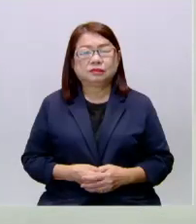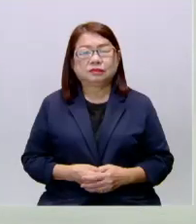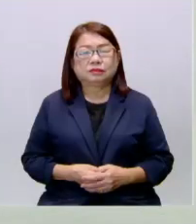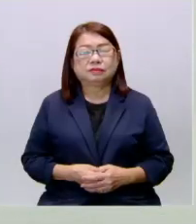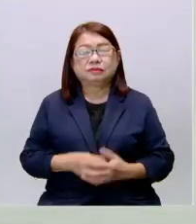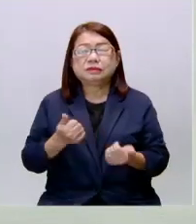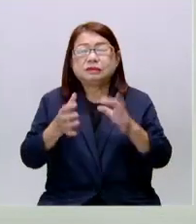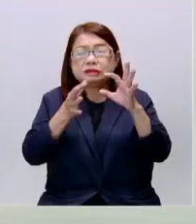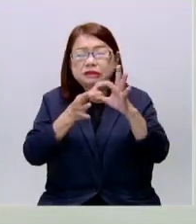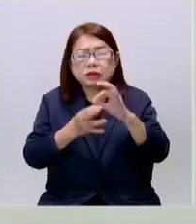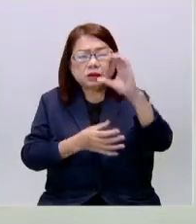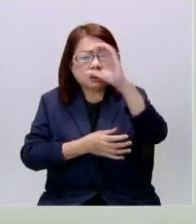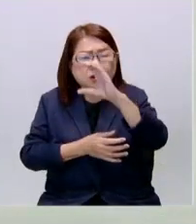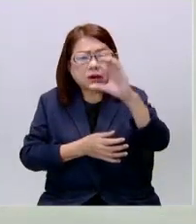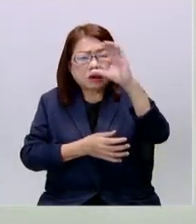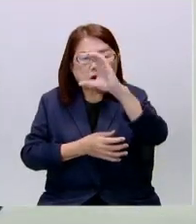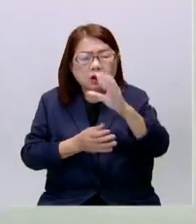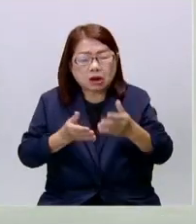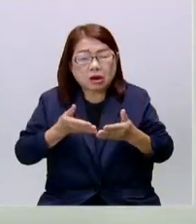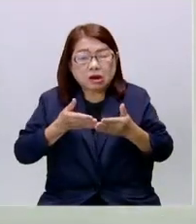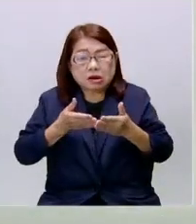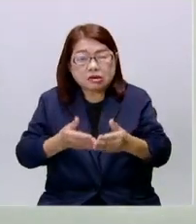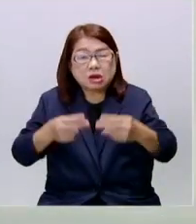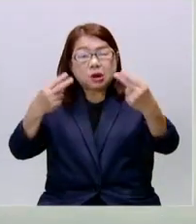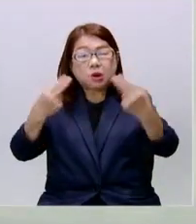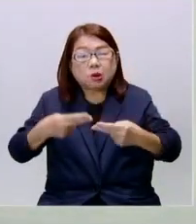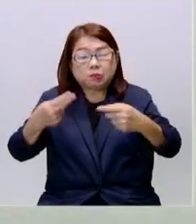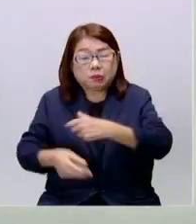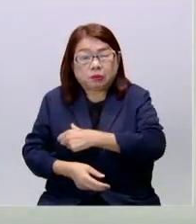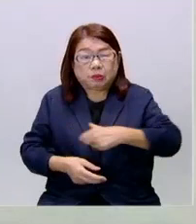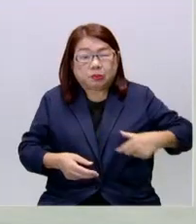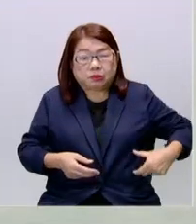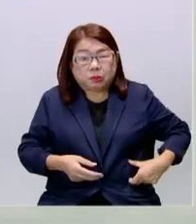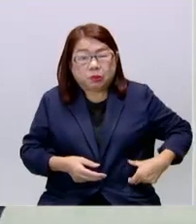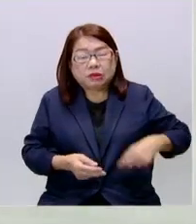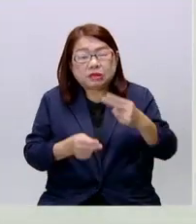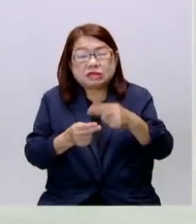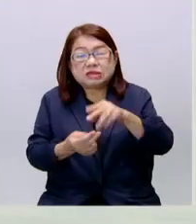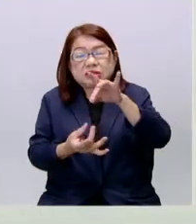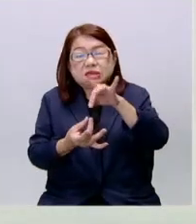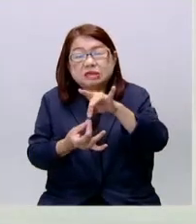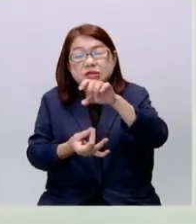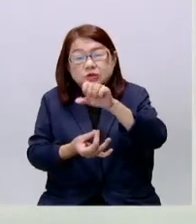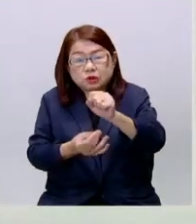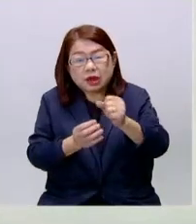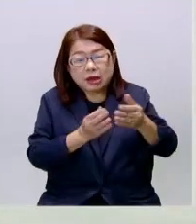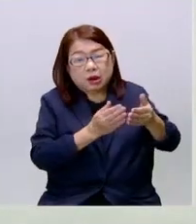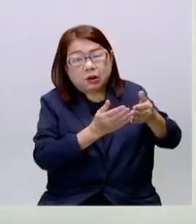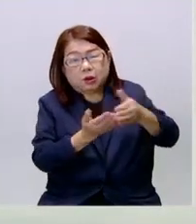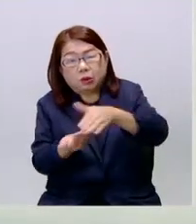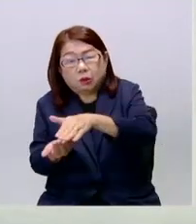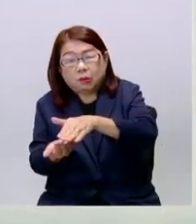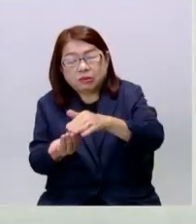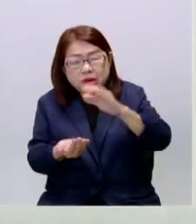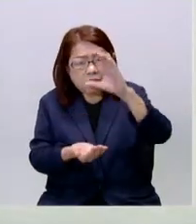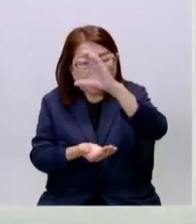กับความคืบหน้าการติดตามลูกเรือของเรือหลวงสุโขทัยที่อับปางลงไปนะครับล่าสุดได้มีการพบร่างของผู้เสียชีวิตจำนวน1ร